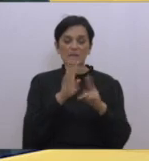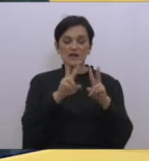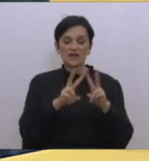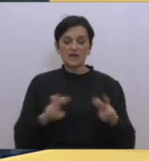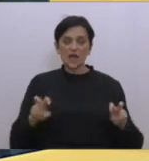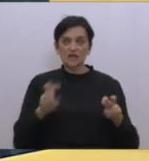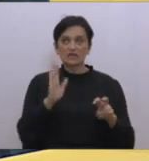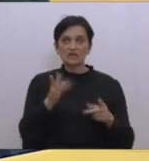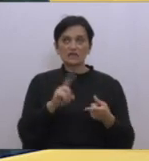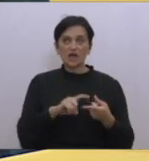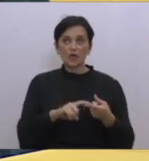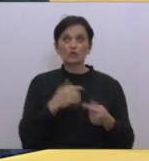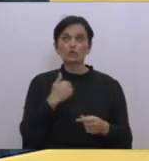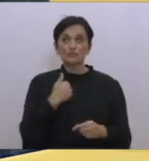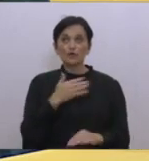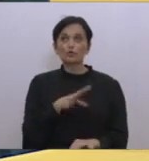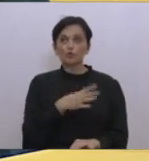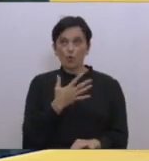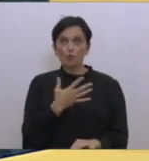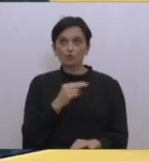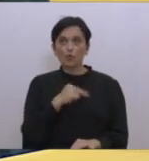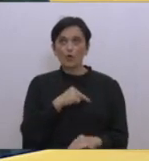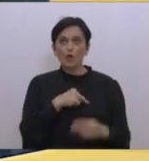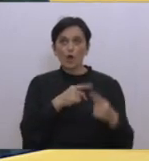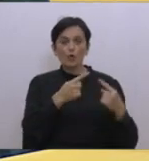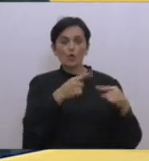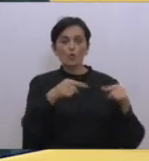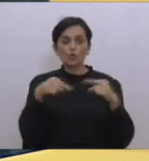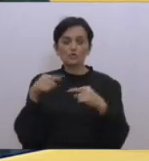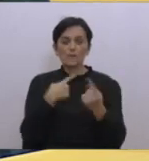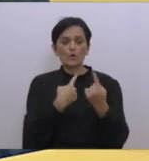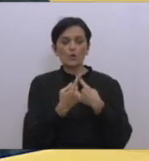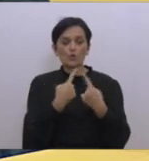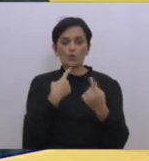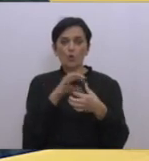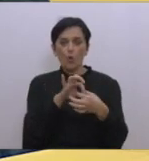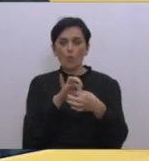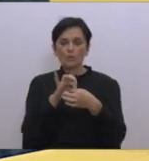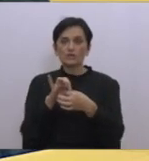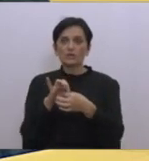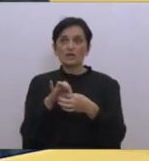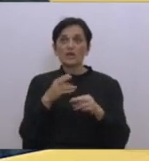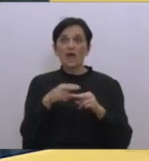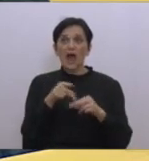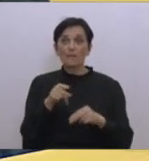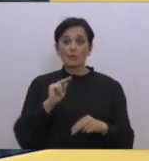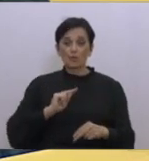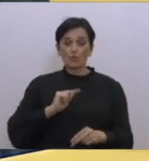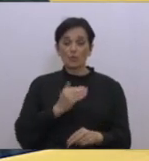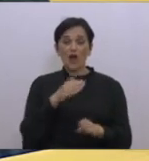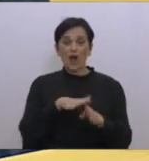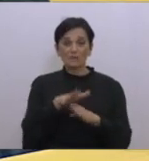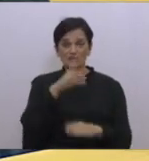იქნება დაკავშირებული. ჩვენ მქონდა არაერთ უწყებასთან კომუნიკაცია, ძირითადად გეტყვით, რომ ამ უწყებების, ანუ